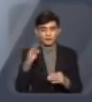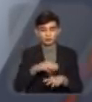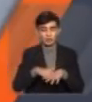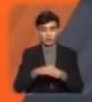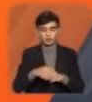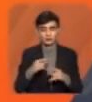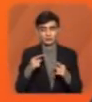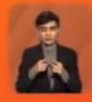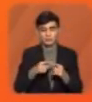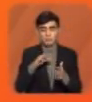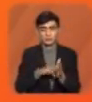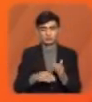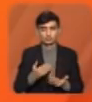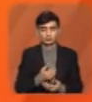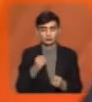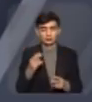жүр?